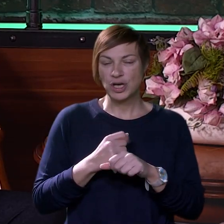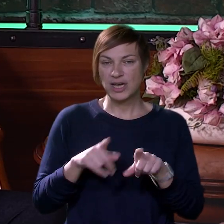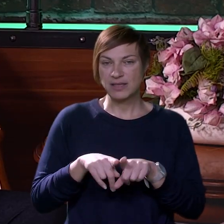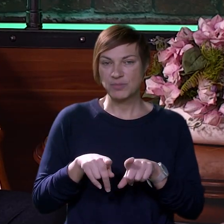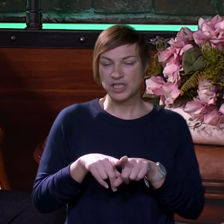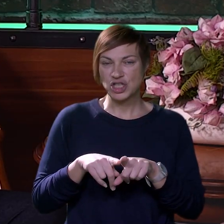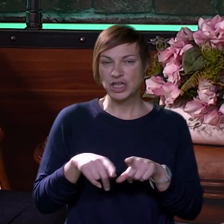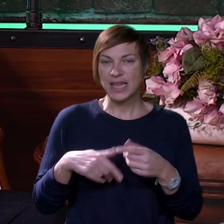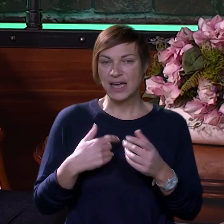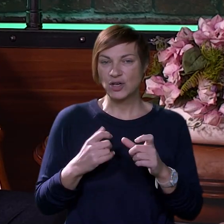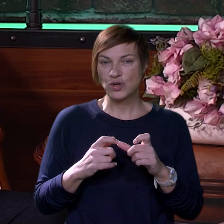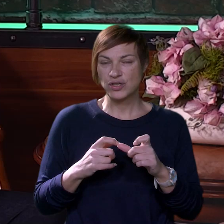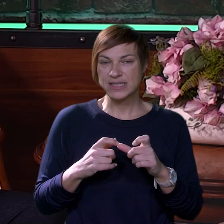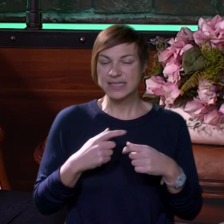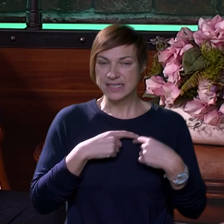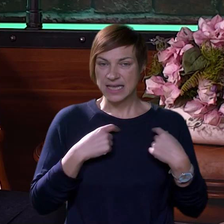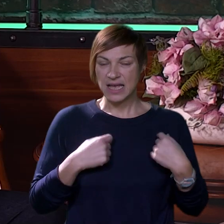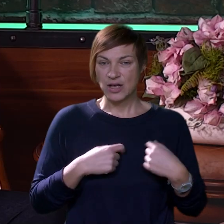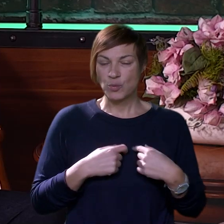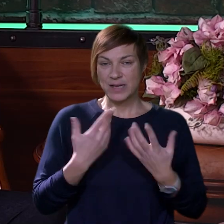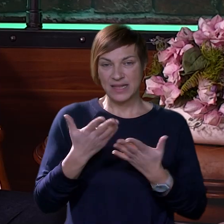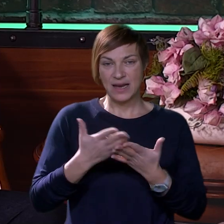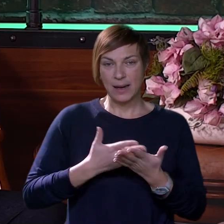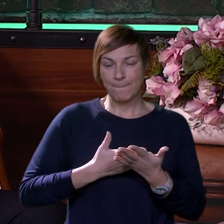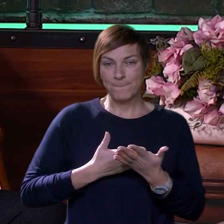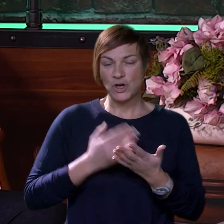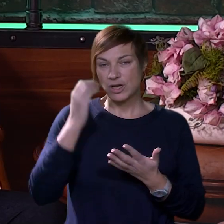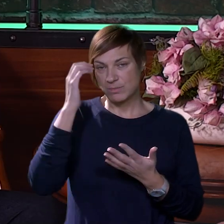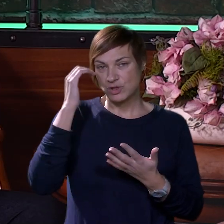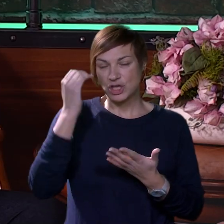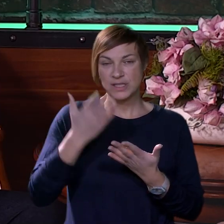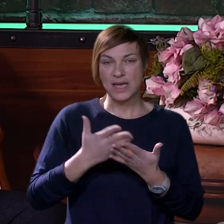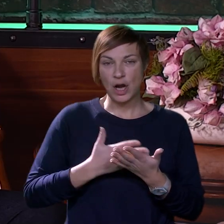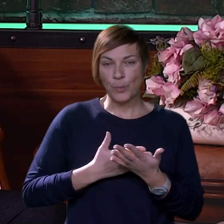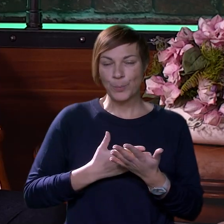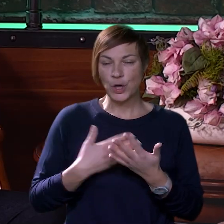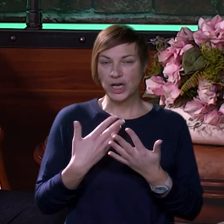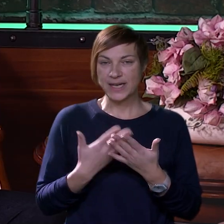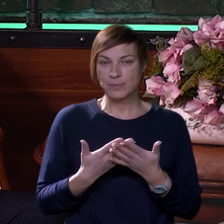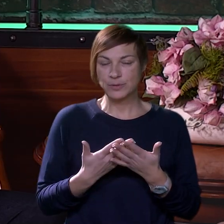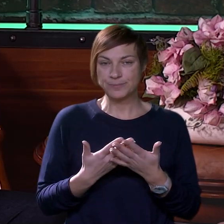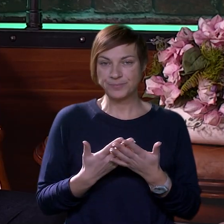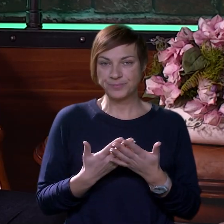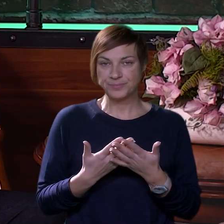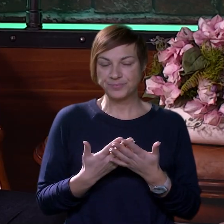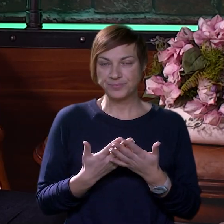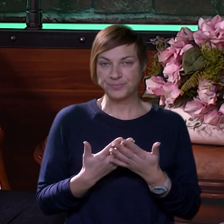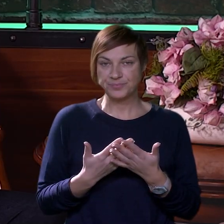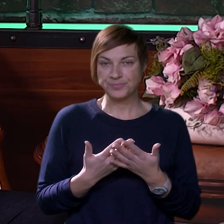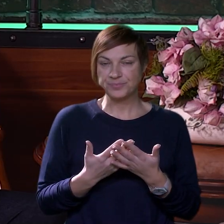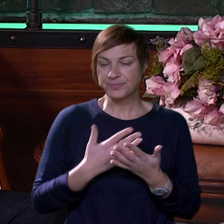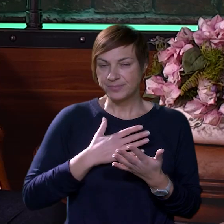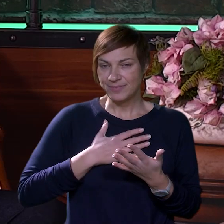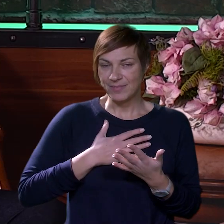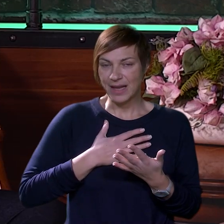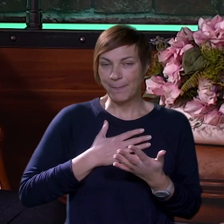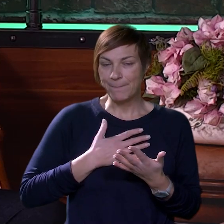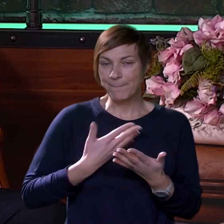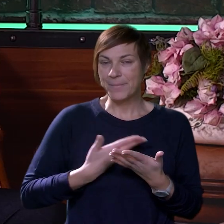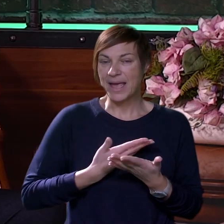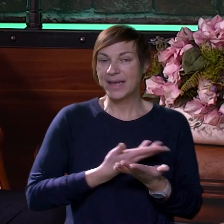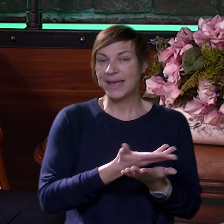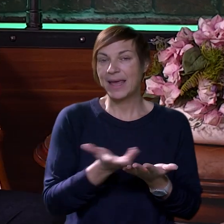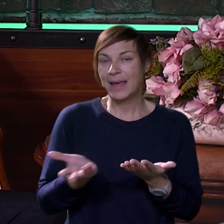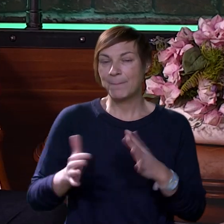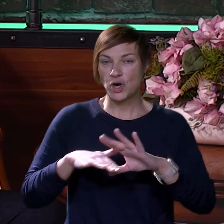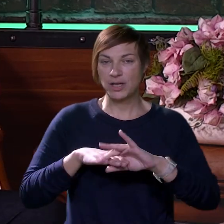radimo isto tako na humanitarnom programu i na socijalnom programu, tako da ni meni, a